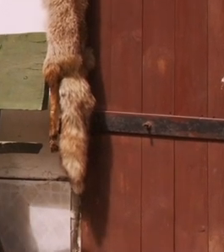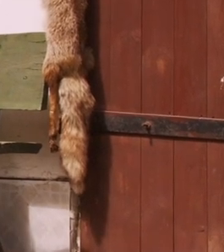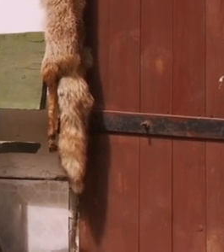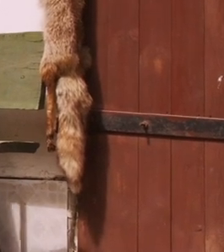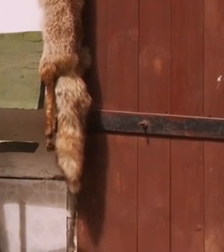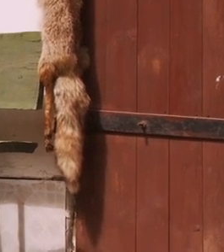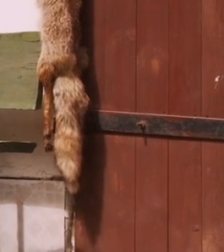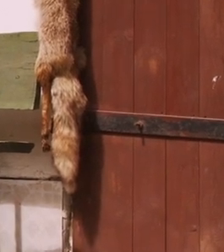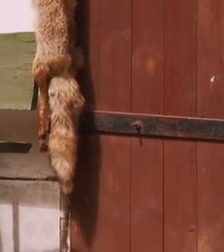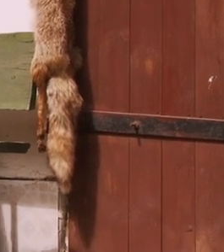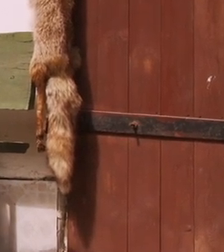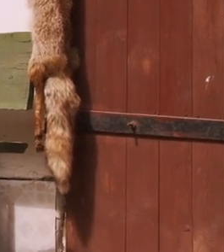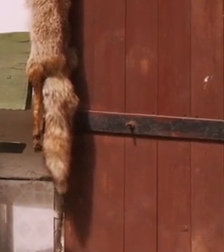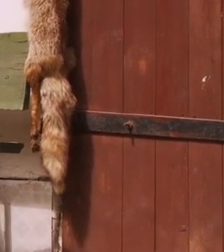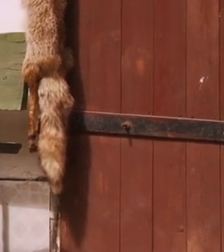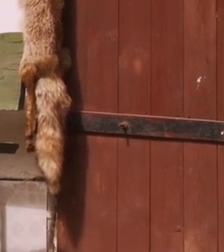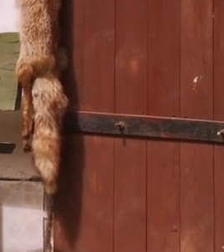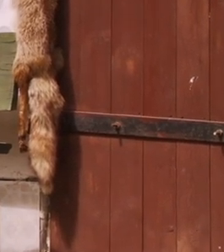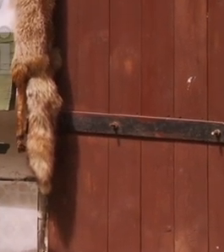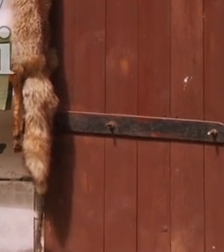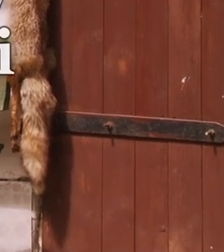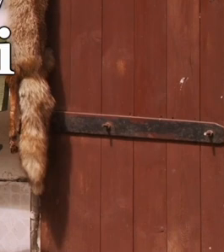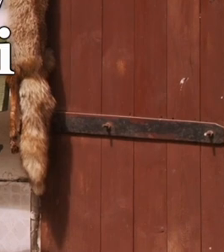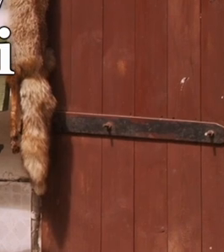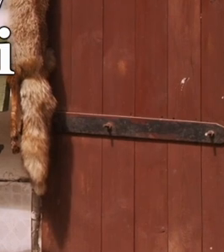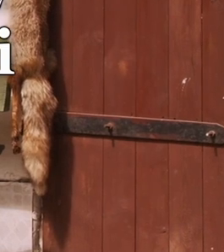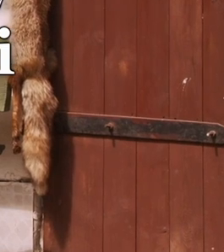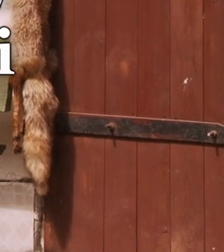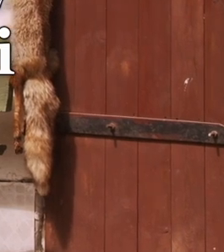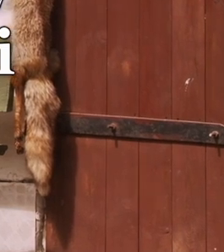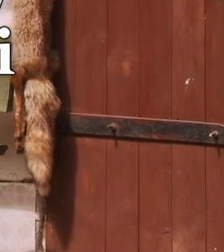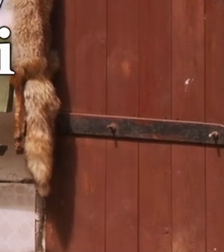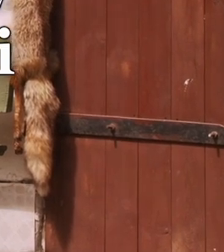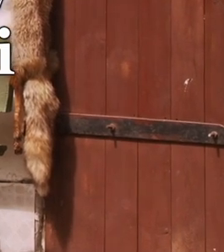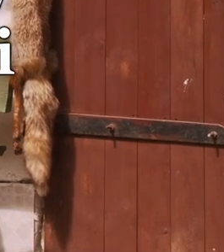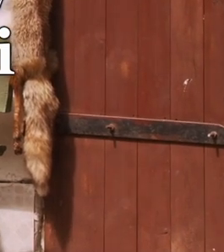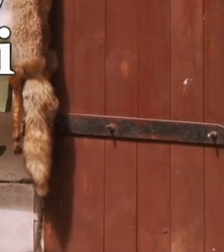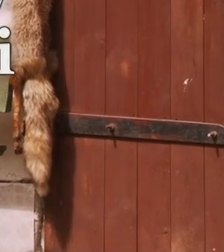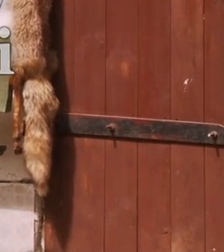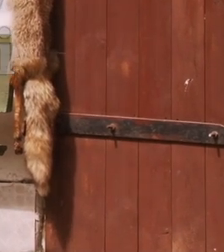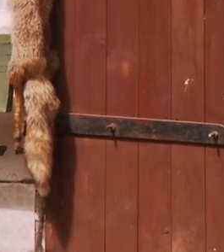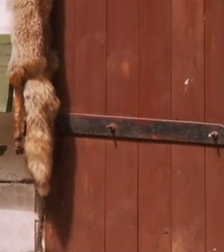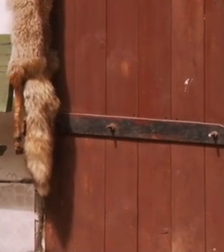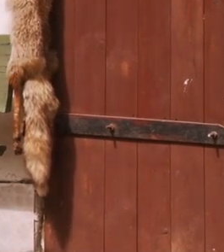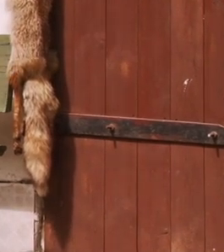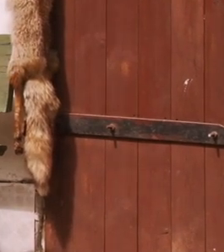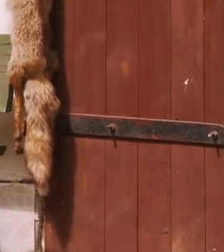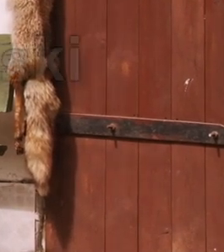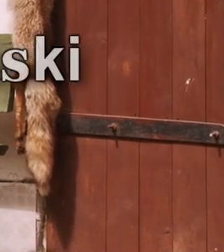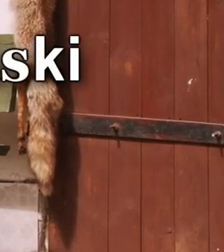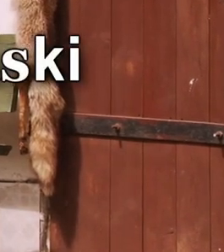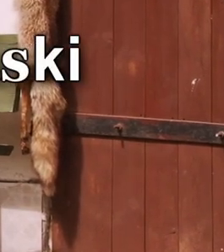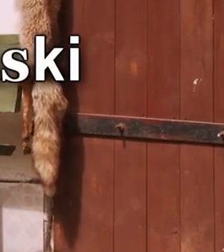Milenki ty mój, wezmi mnie z sobą. Tam w